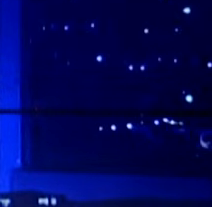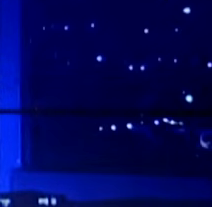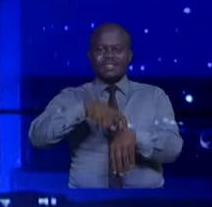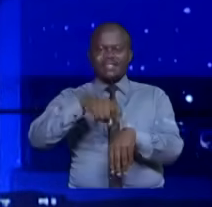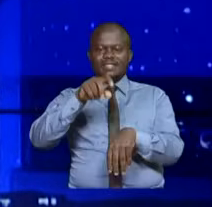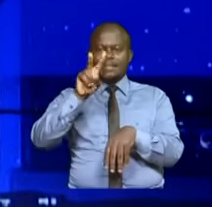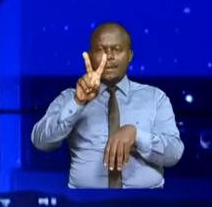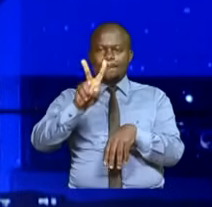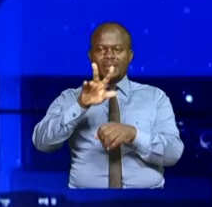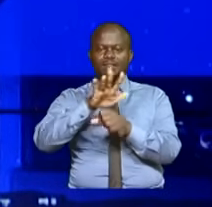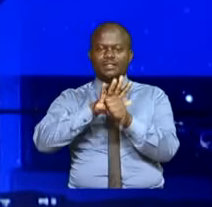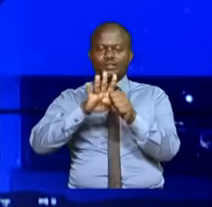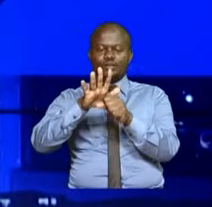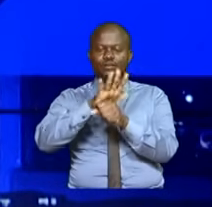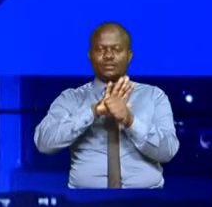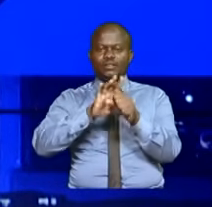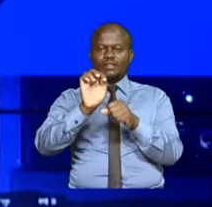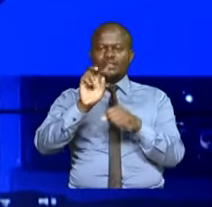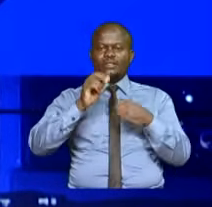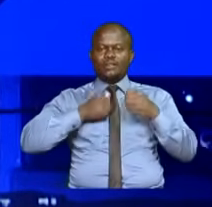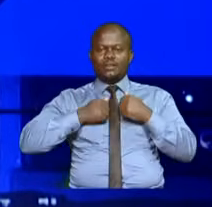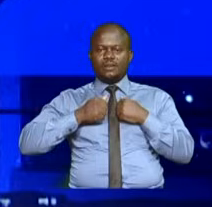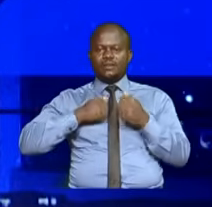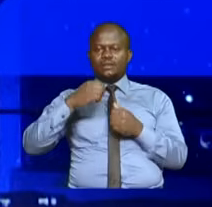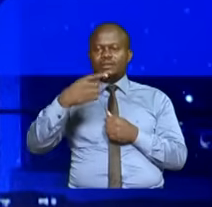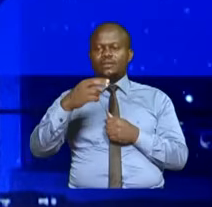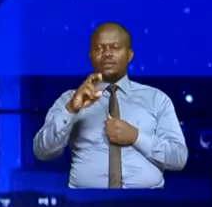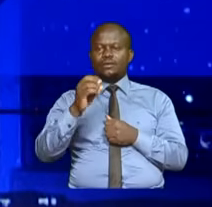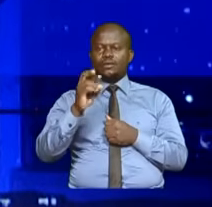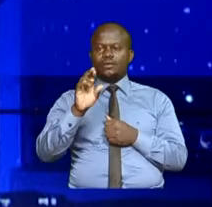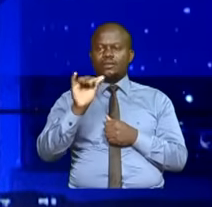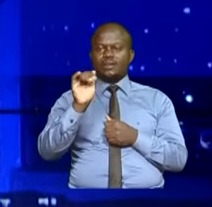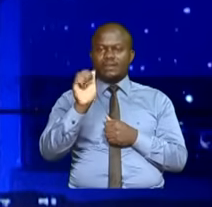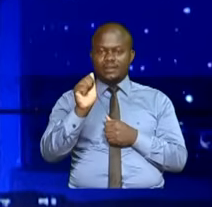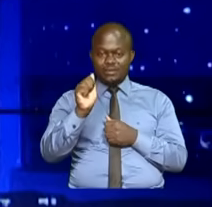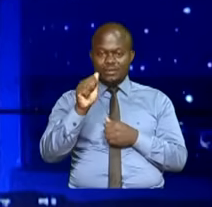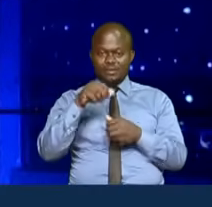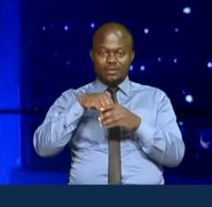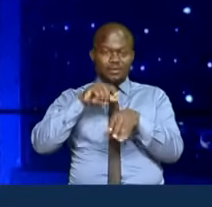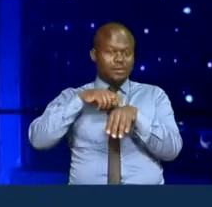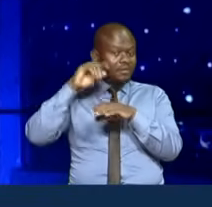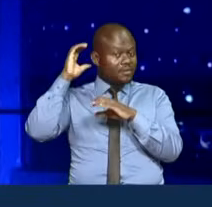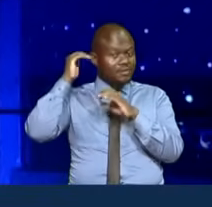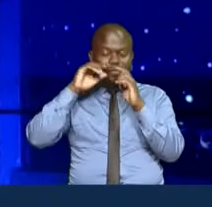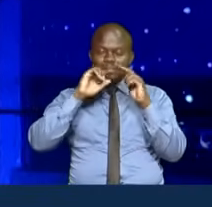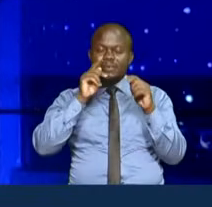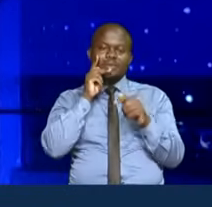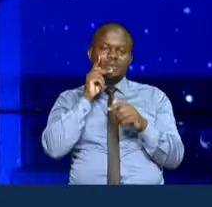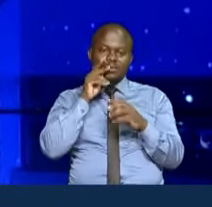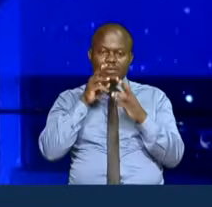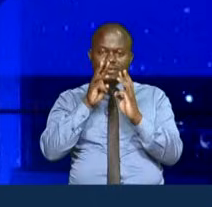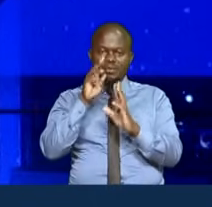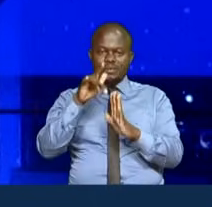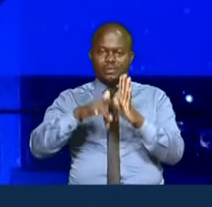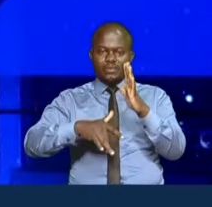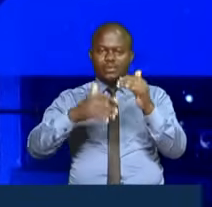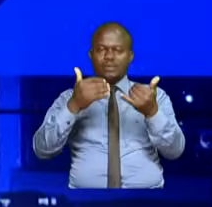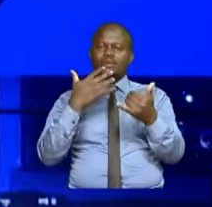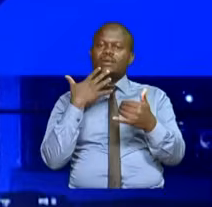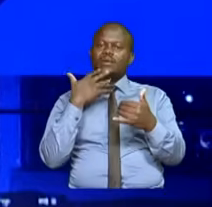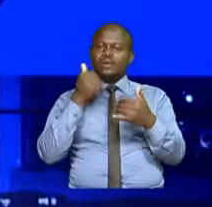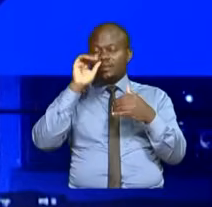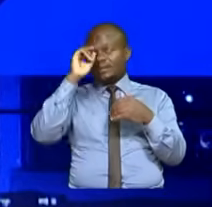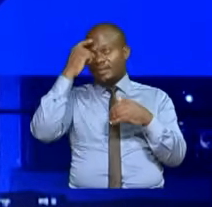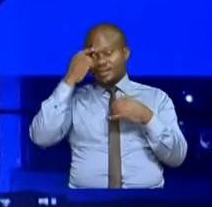Nisambiri zuzuye muri studio za televiziyo Rwanda nge ndi Gloria Mukambana n'umwanya w'amakuru mu rurimi rw'Ikinyarwanda mu buryo burambuye kuri wa gatanu